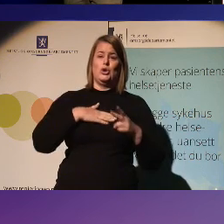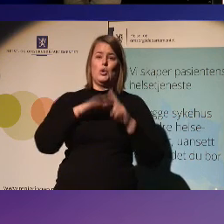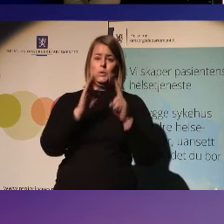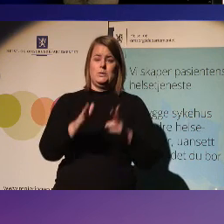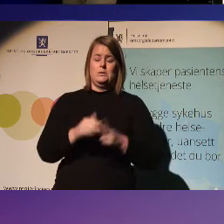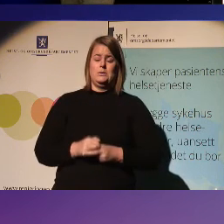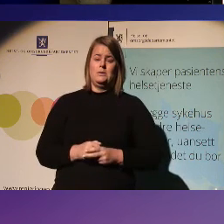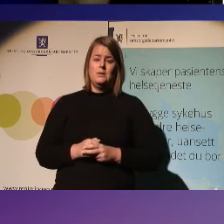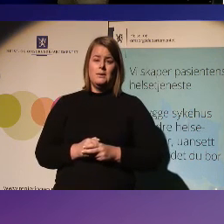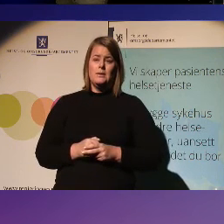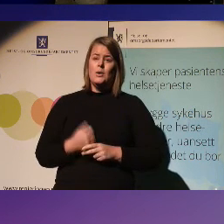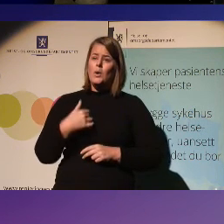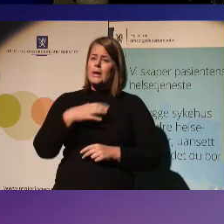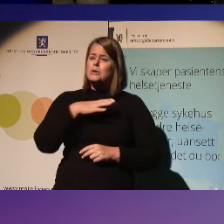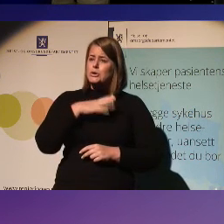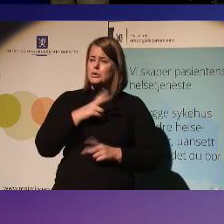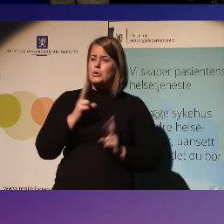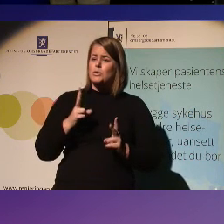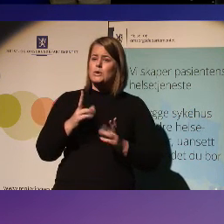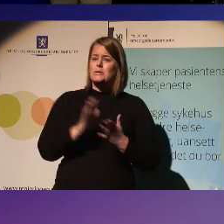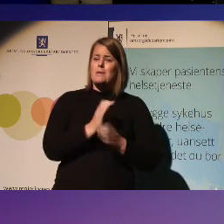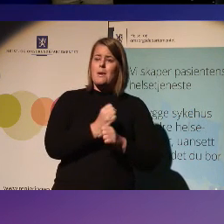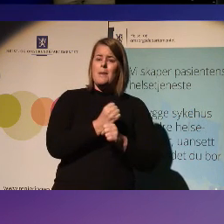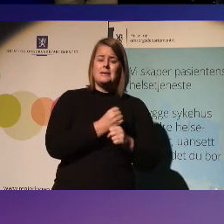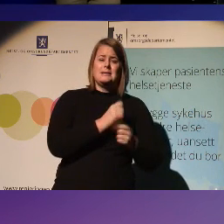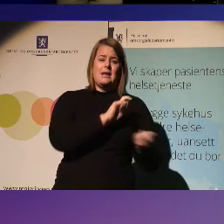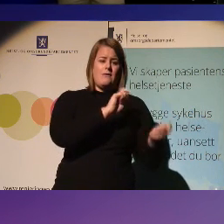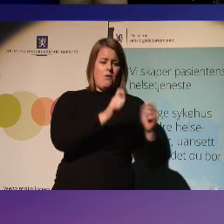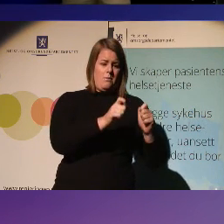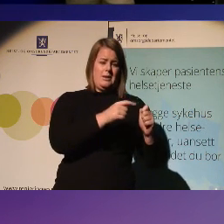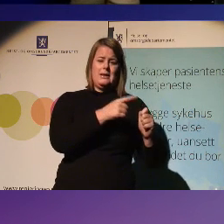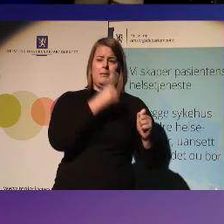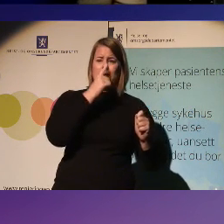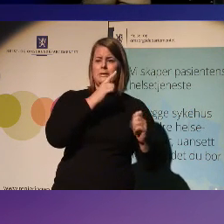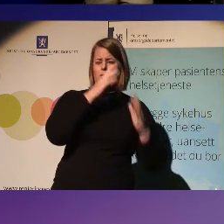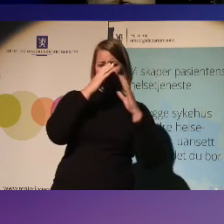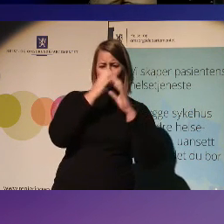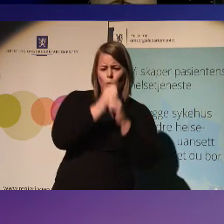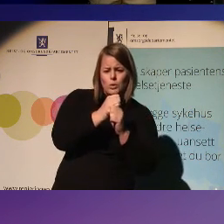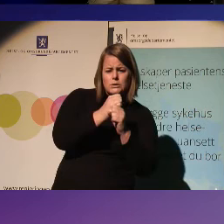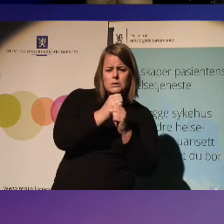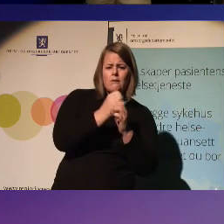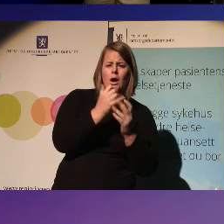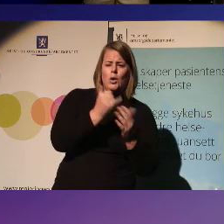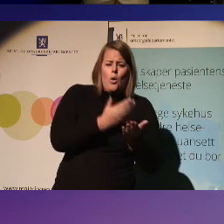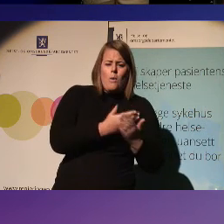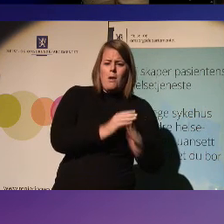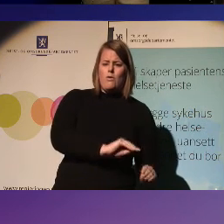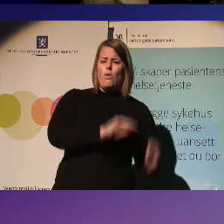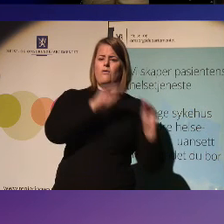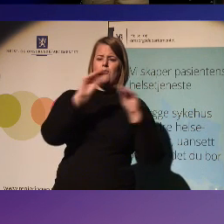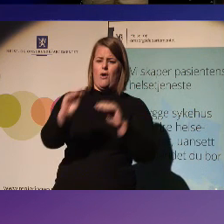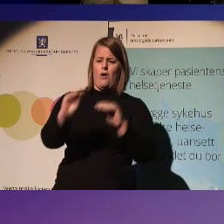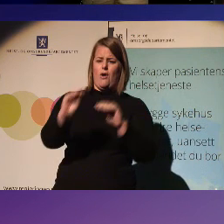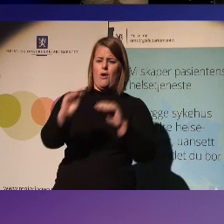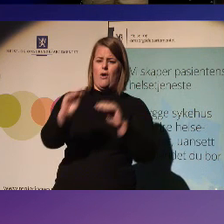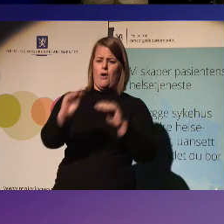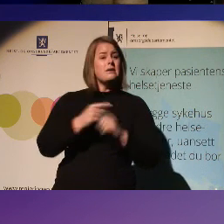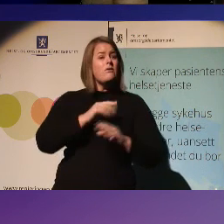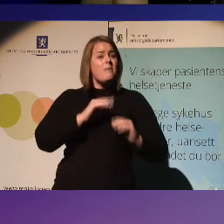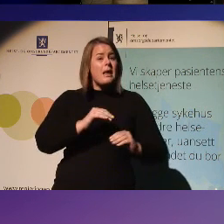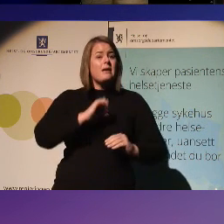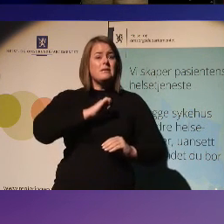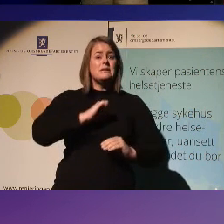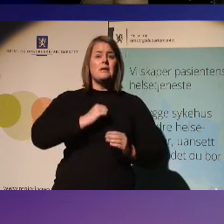Jeg synes også at samhandlingsreformen har hatt mer fokus på å oppføre over oppgaver enn å avklare